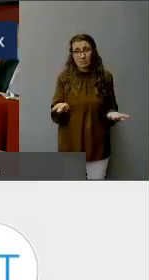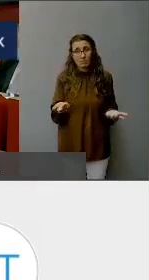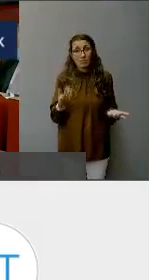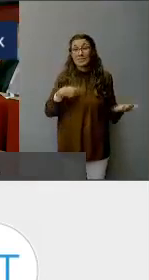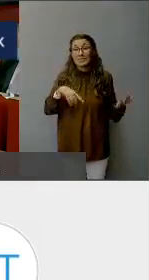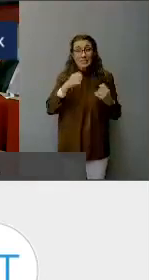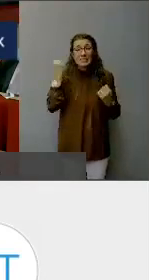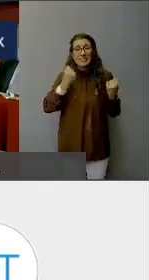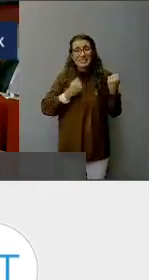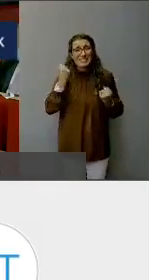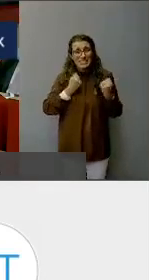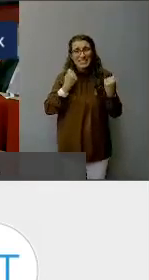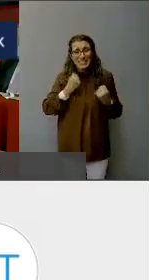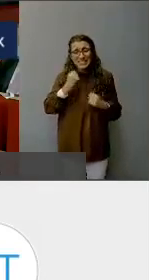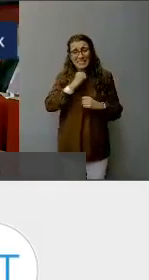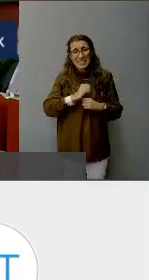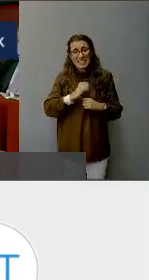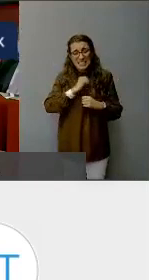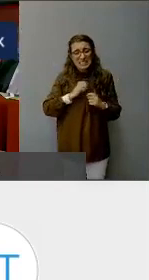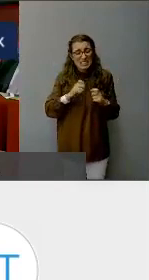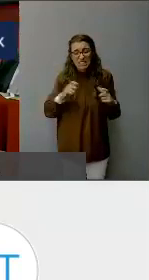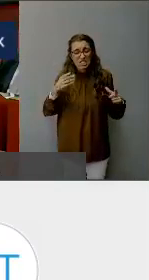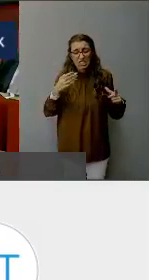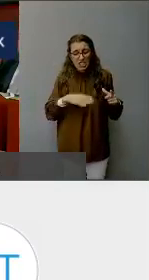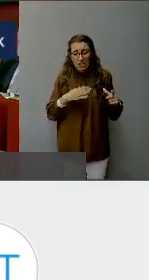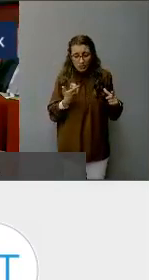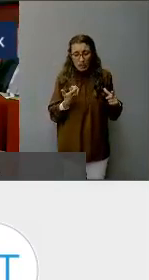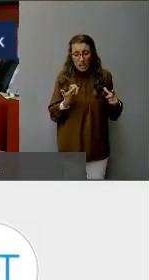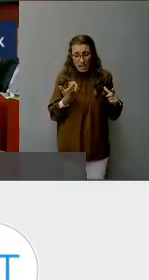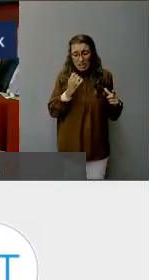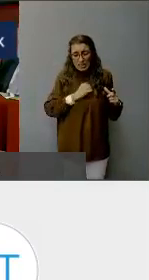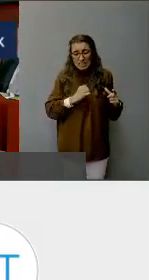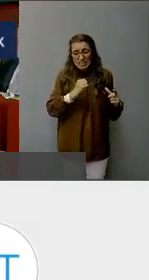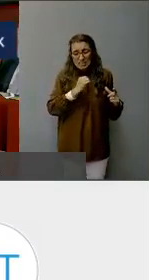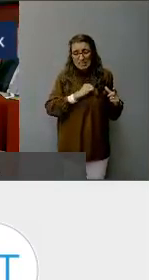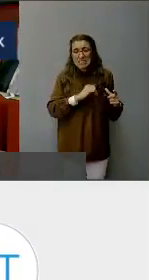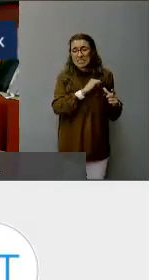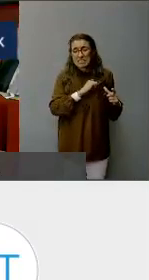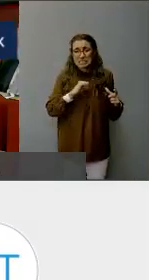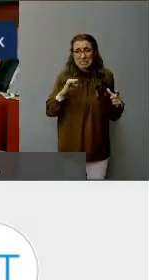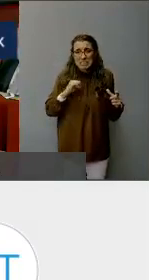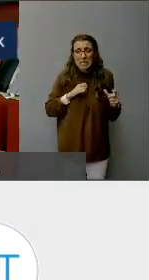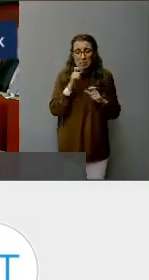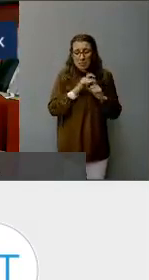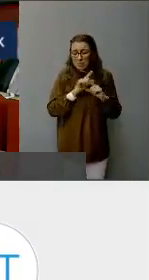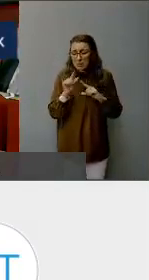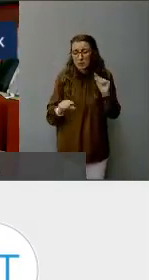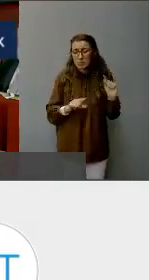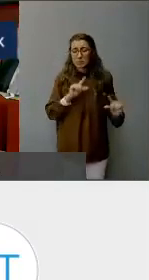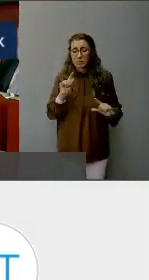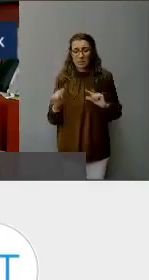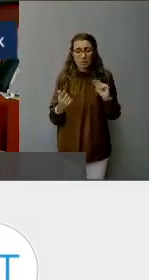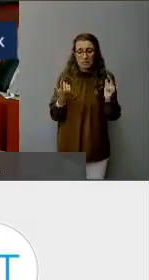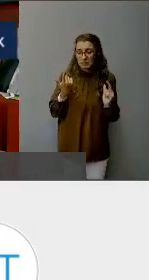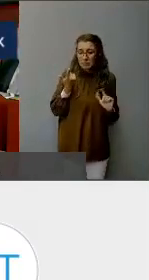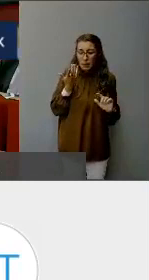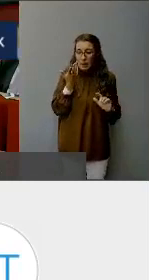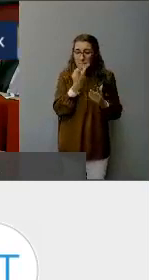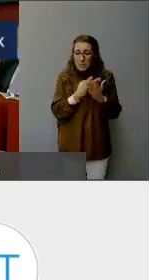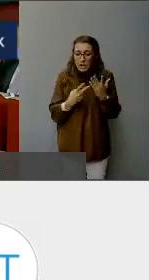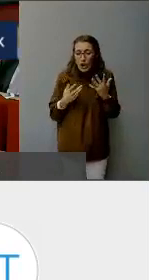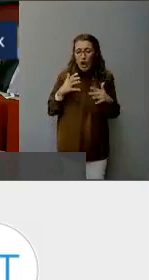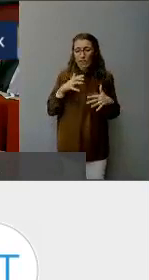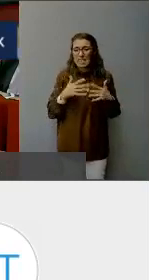di una città che sta morendo soffocando irraggiungibile e